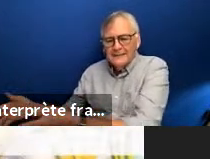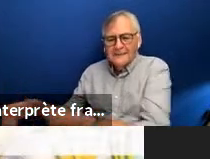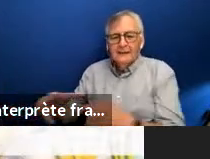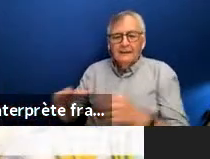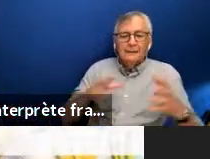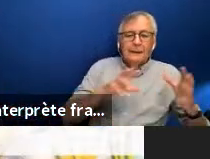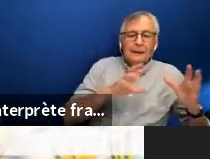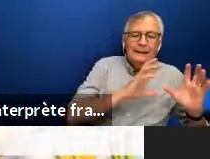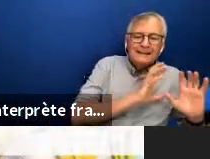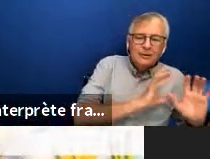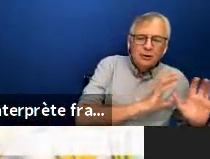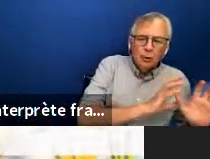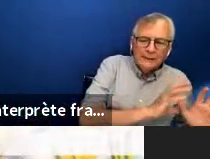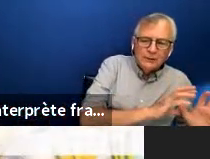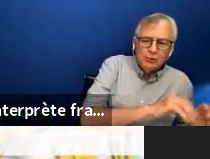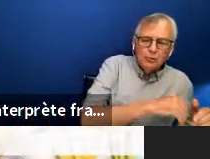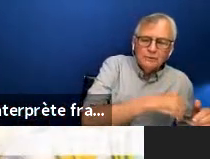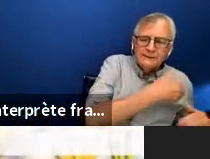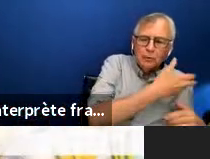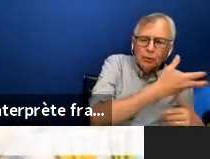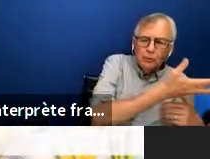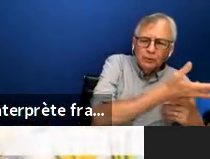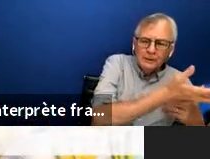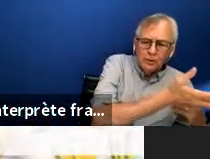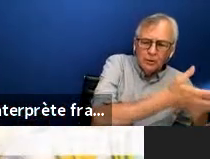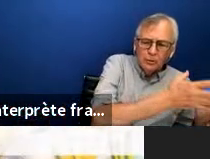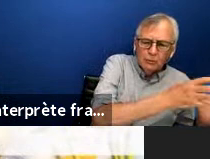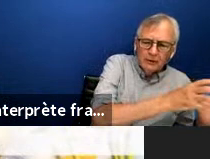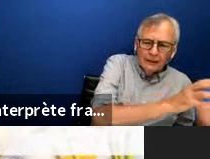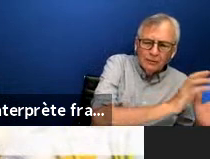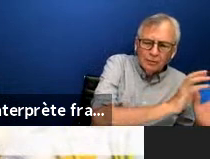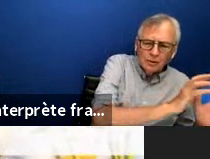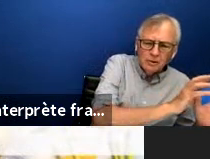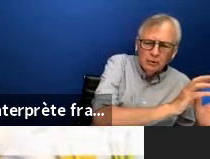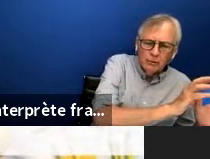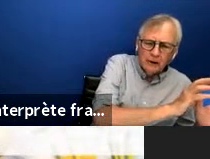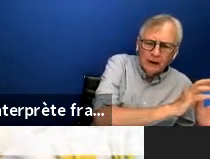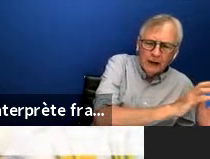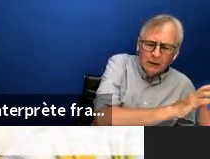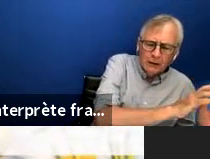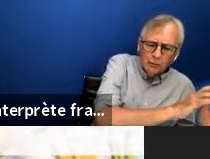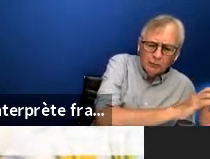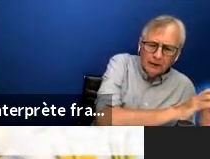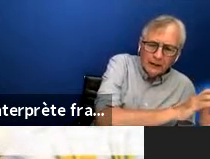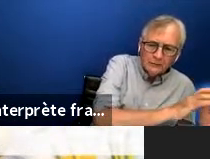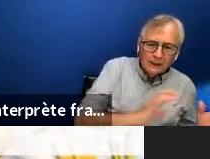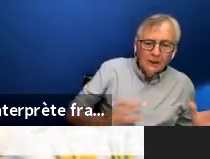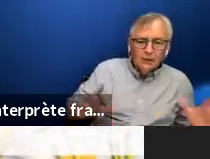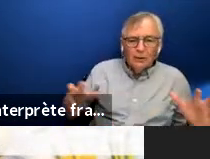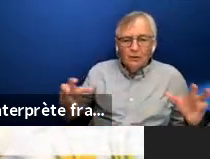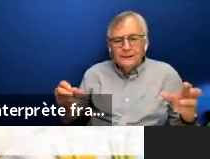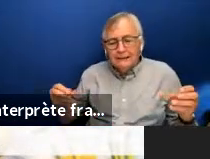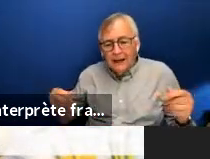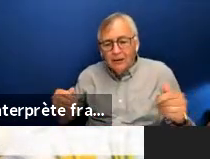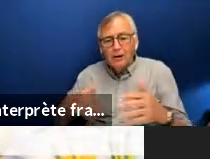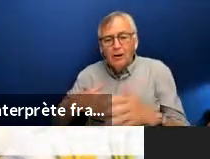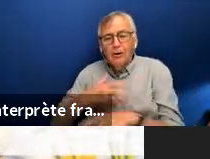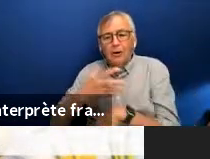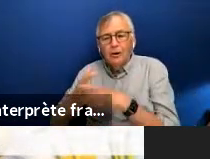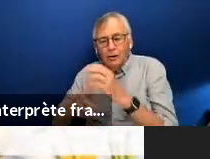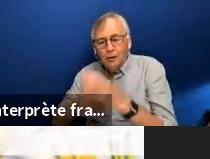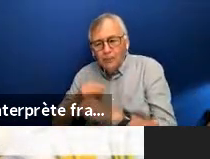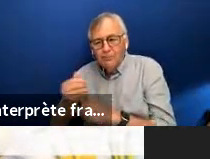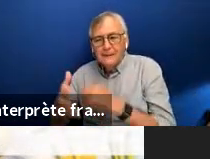par l'ASL. L'Institution des sourds, c'est une communauté de frères de religieux de France. Donc, cette